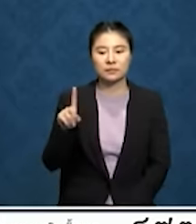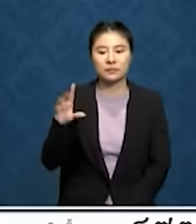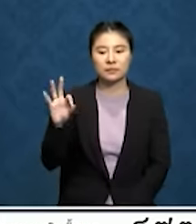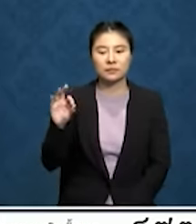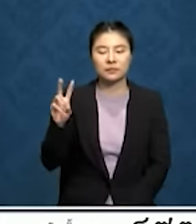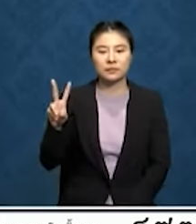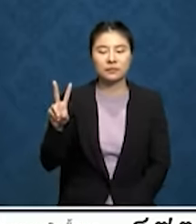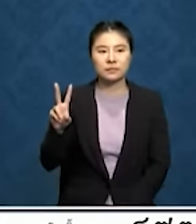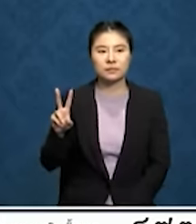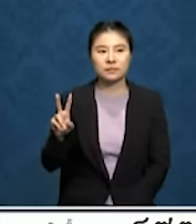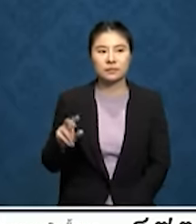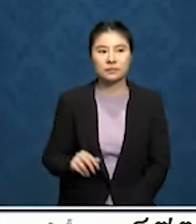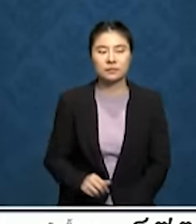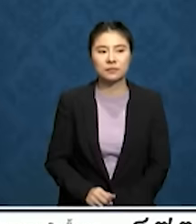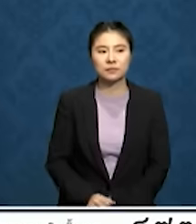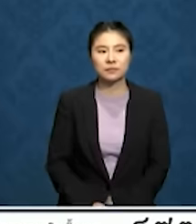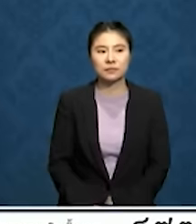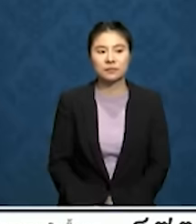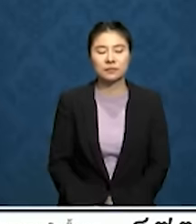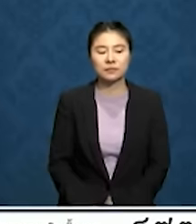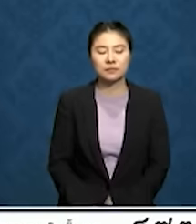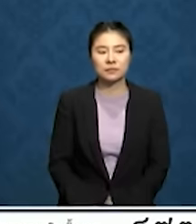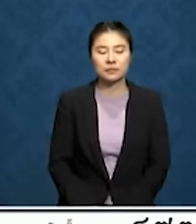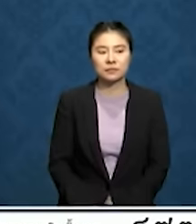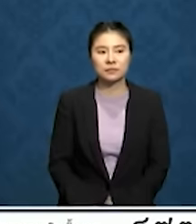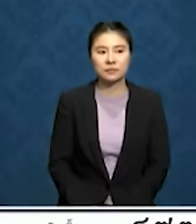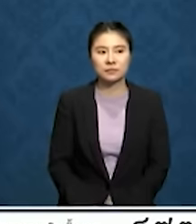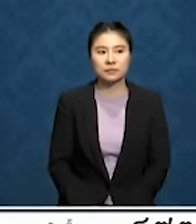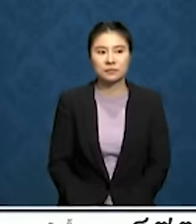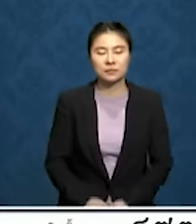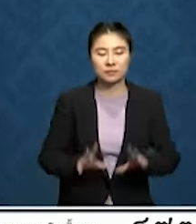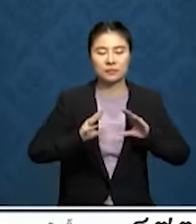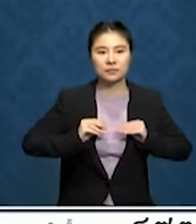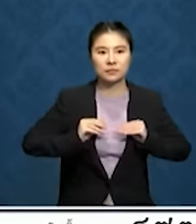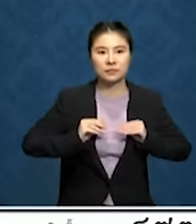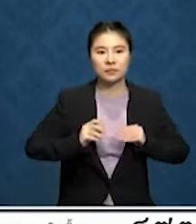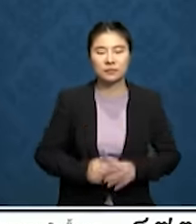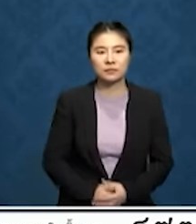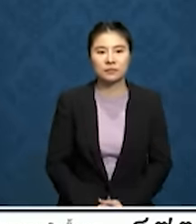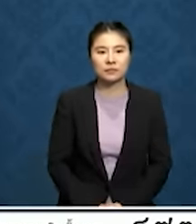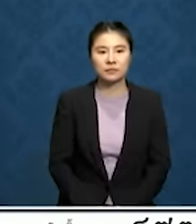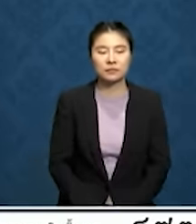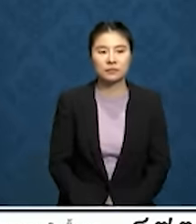192นางสาวแนนบุญธิดาสมชัย เห็นชอบค่ะ